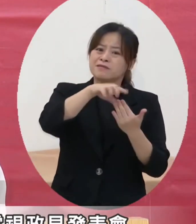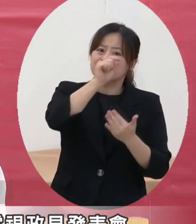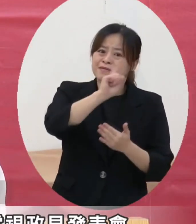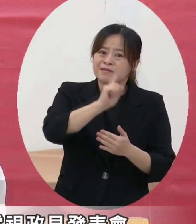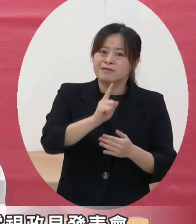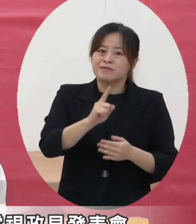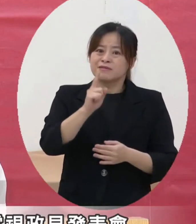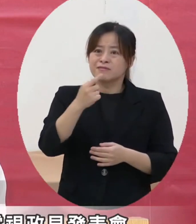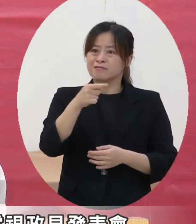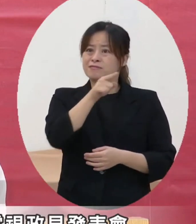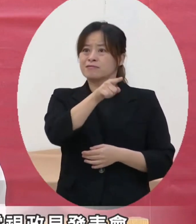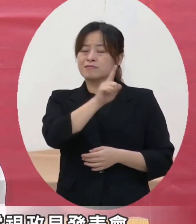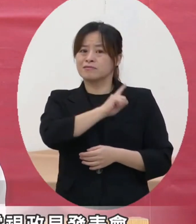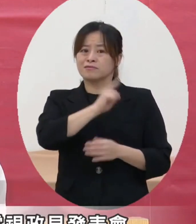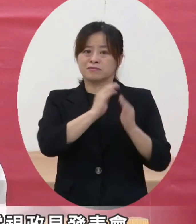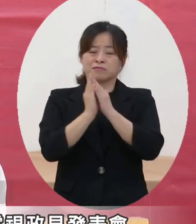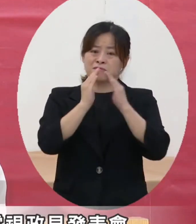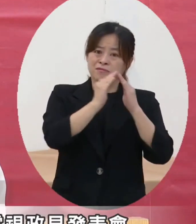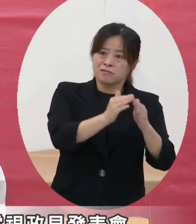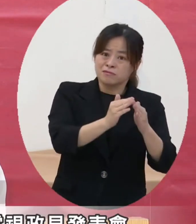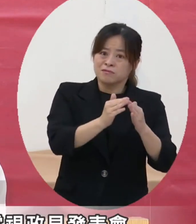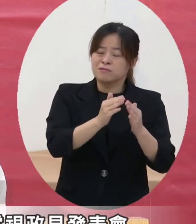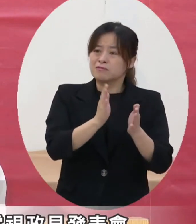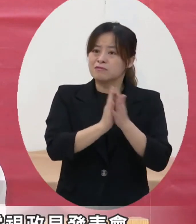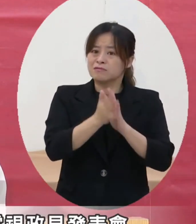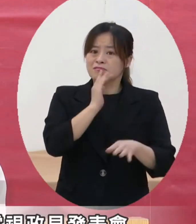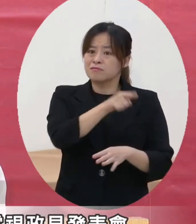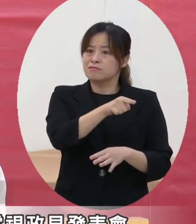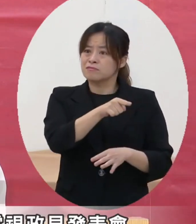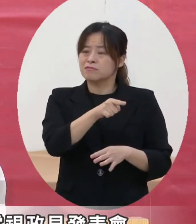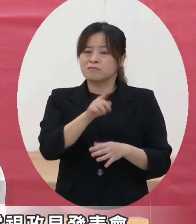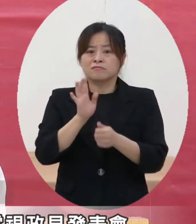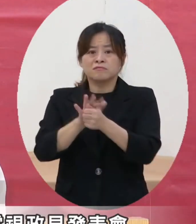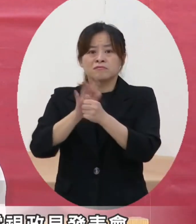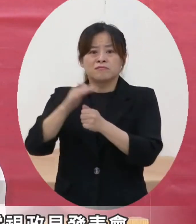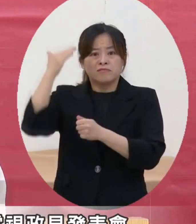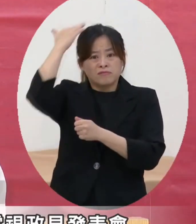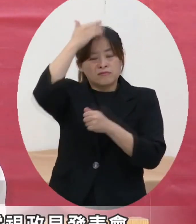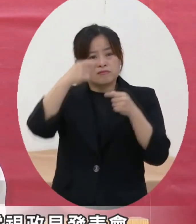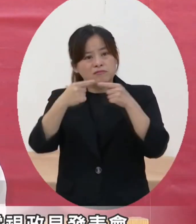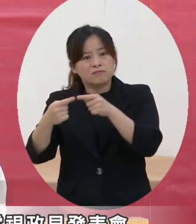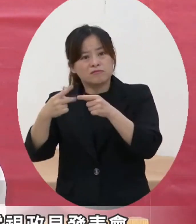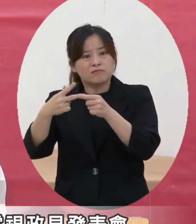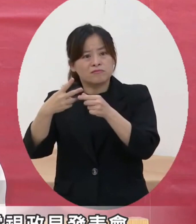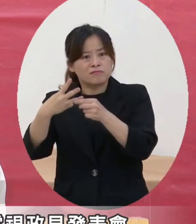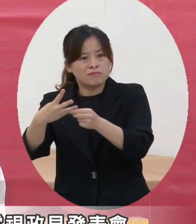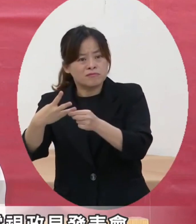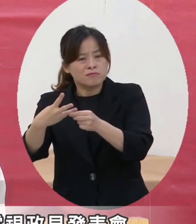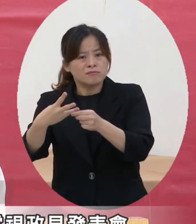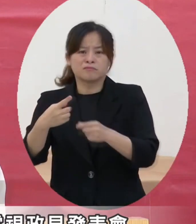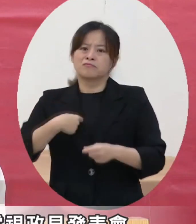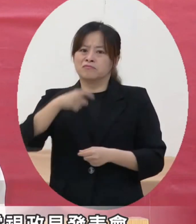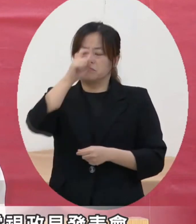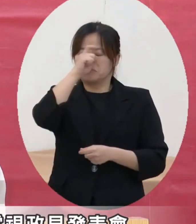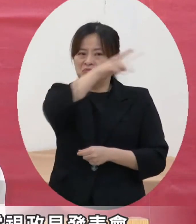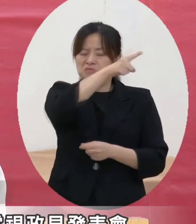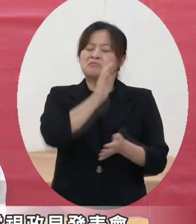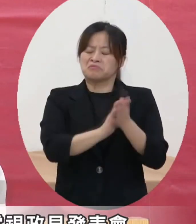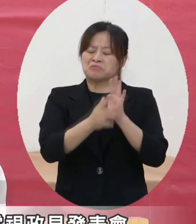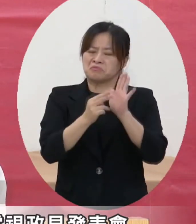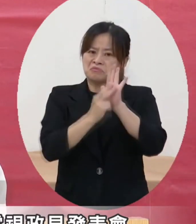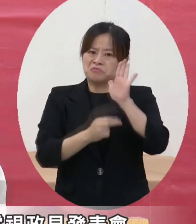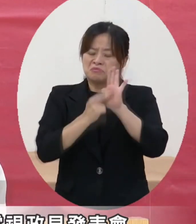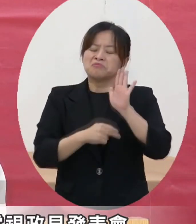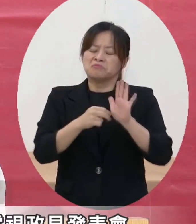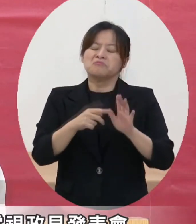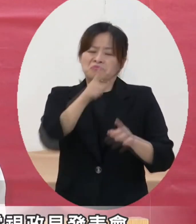个自己的桃园市还是呢是这个帮郑文灿延续他的第三任？我希望运鹏还是应该好好的